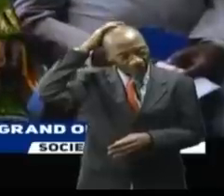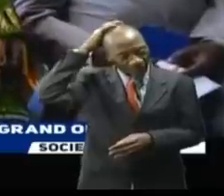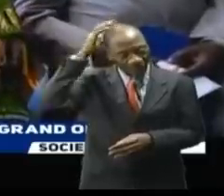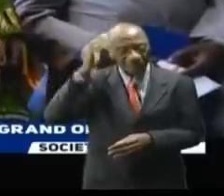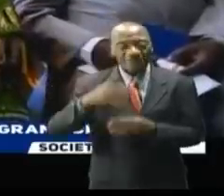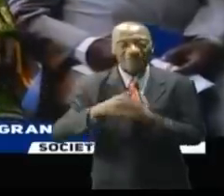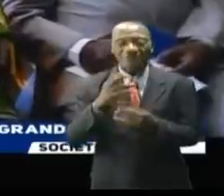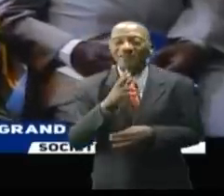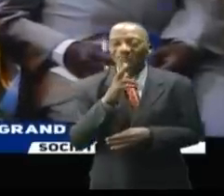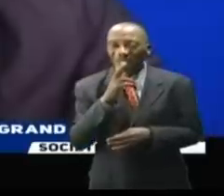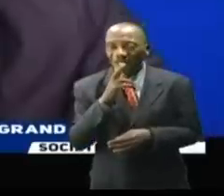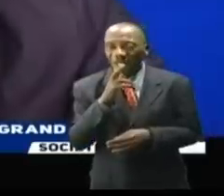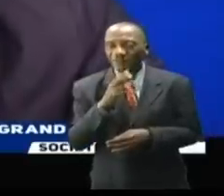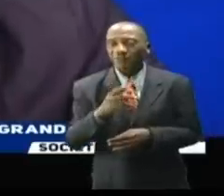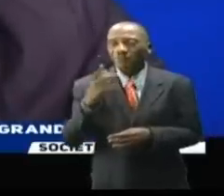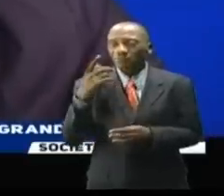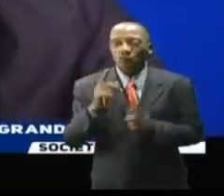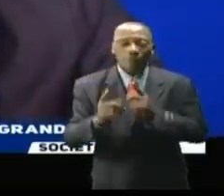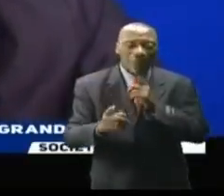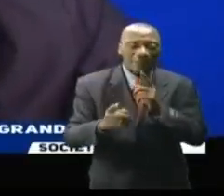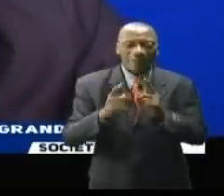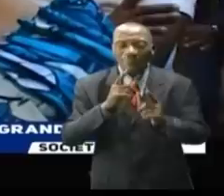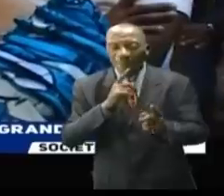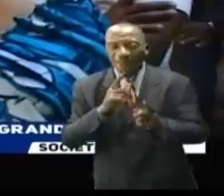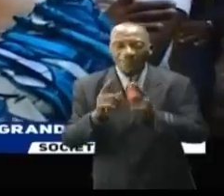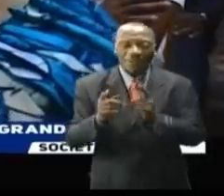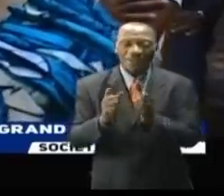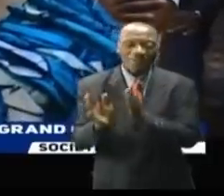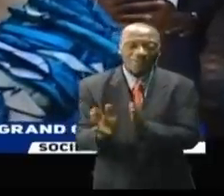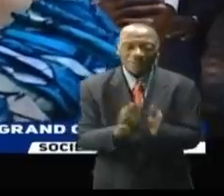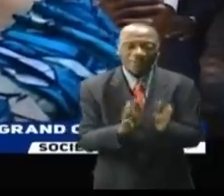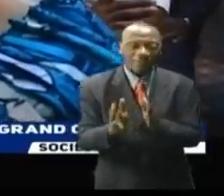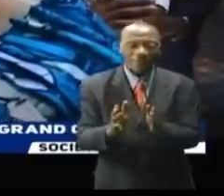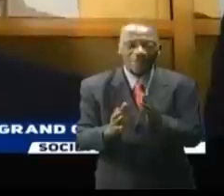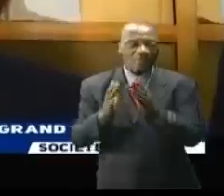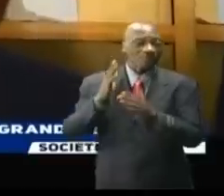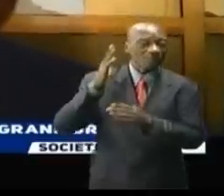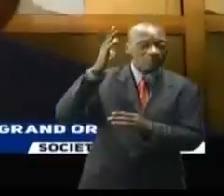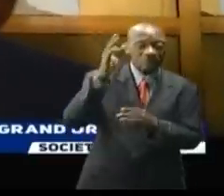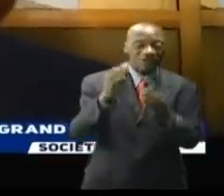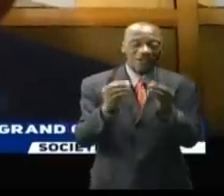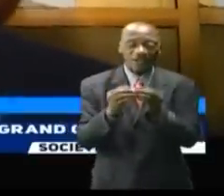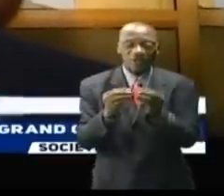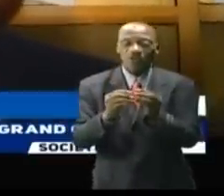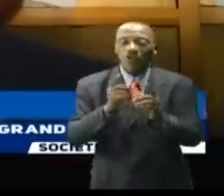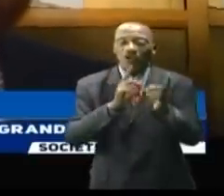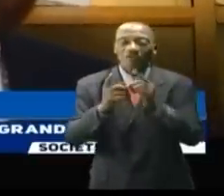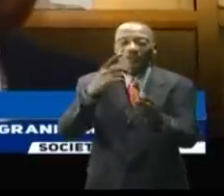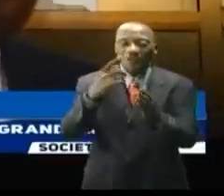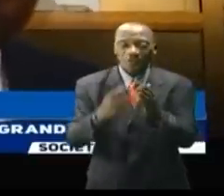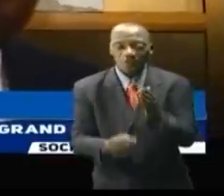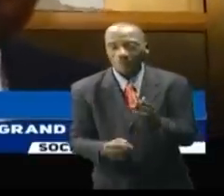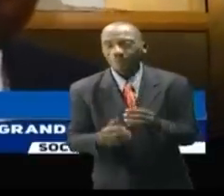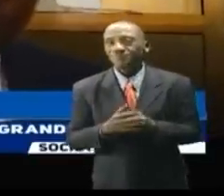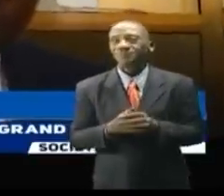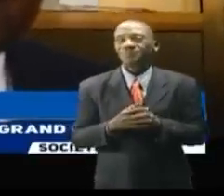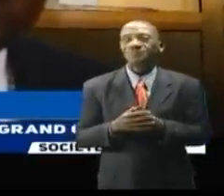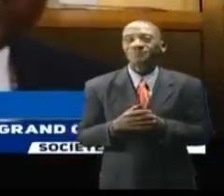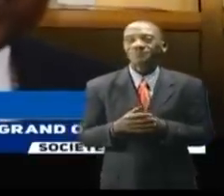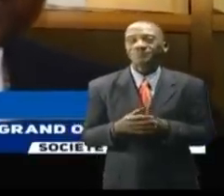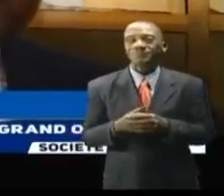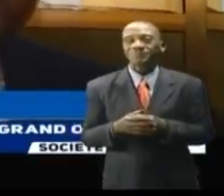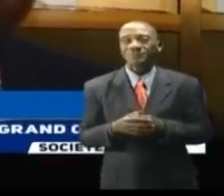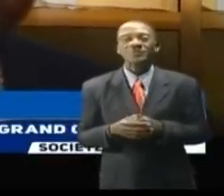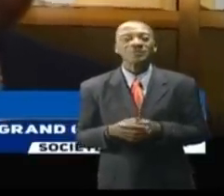les projections sur ce que sera effectivement ce forum. Je suis très satisfait, très content de voir que